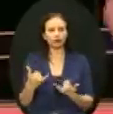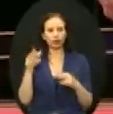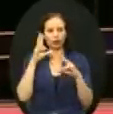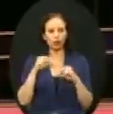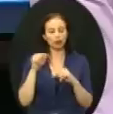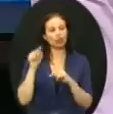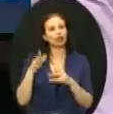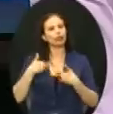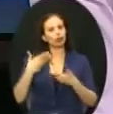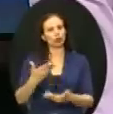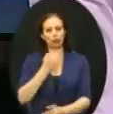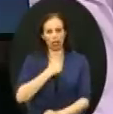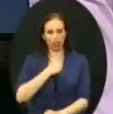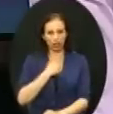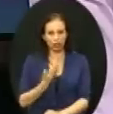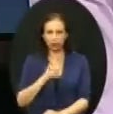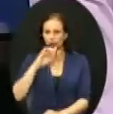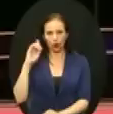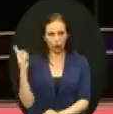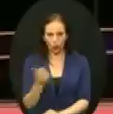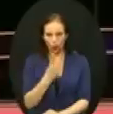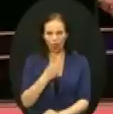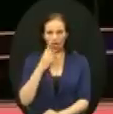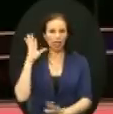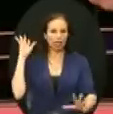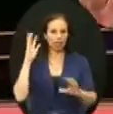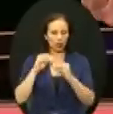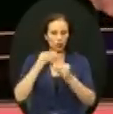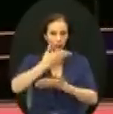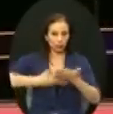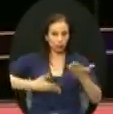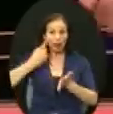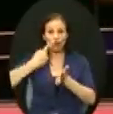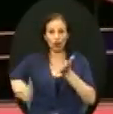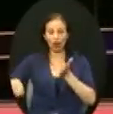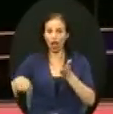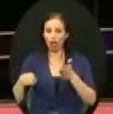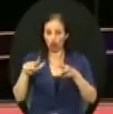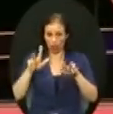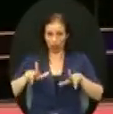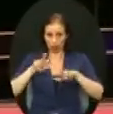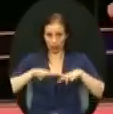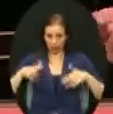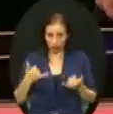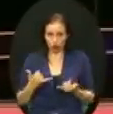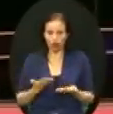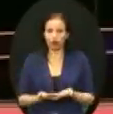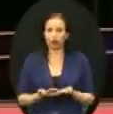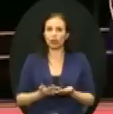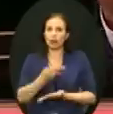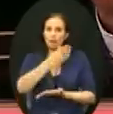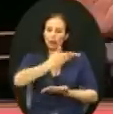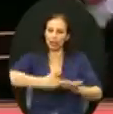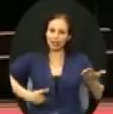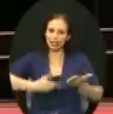מדברים, אתם נותנים לחרדים את כל הסיכומים בהפרה של סטטוס קוו, אלא אתם נותנים את זה בהסכם קואליציוני.